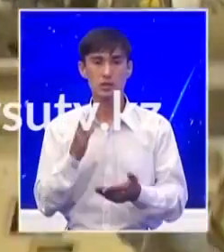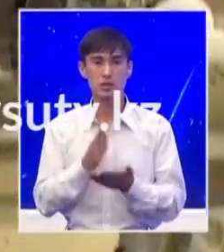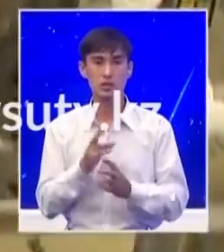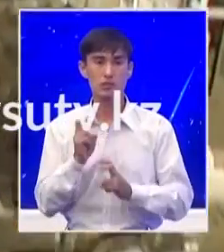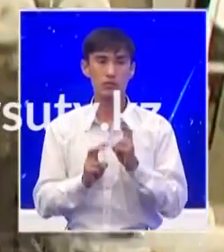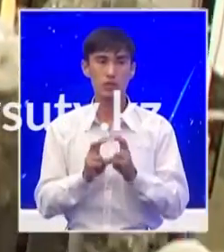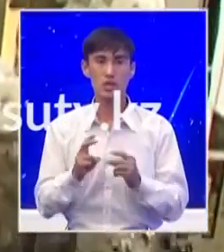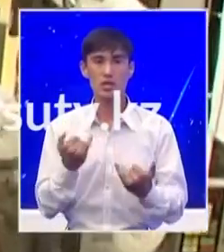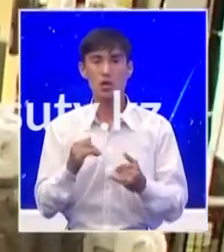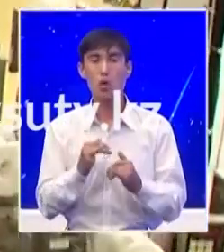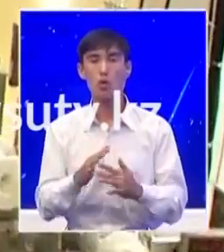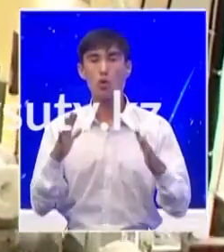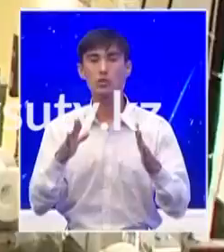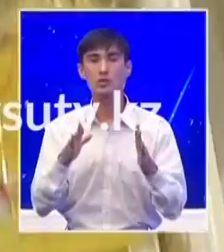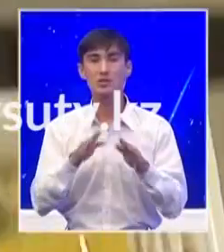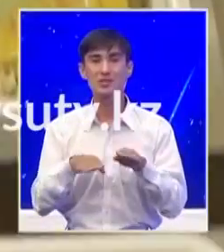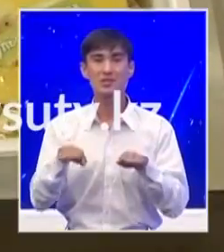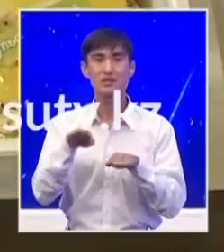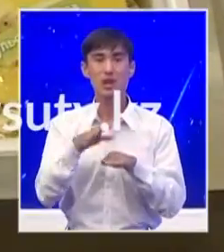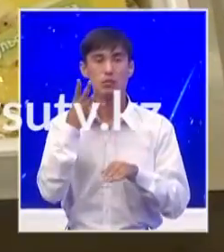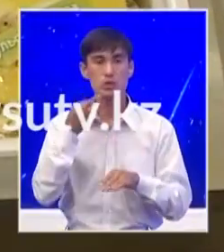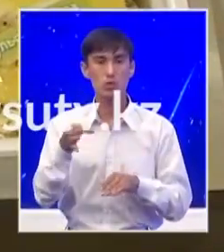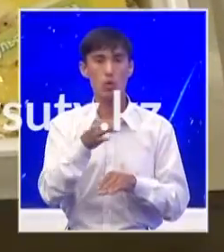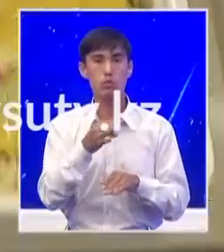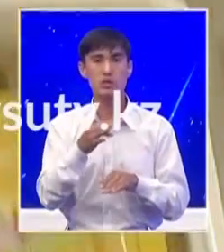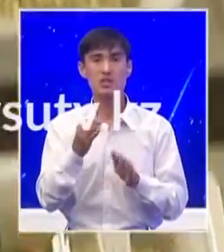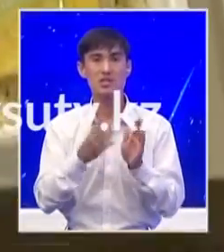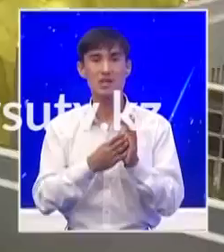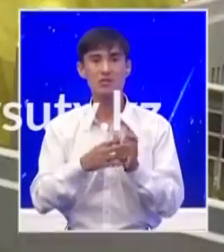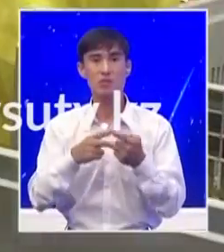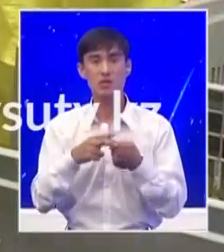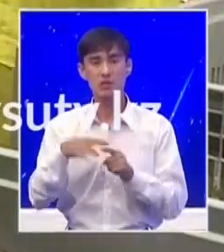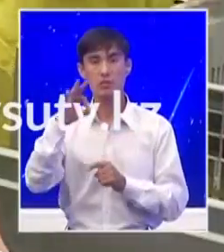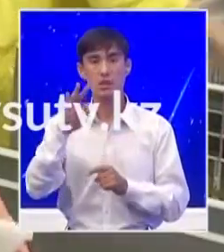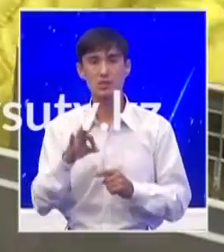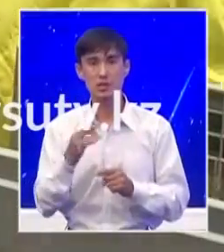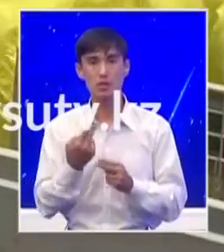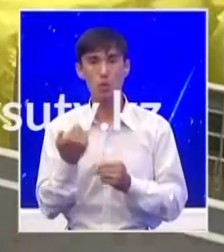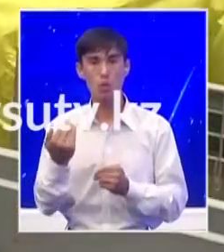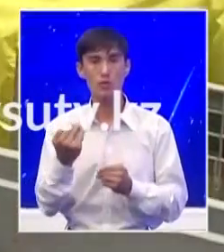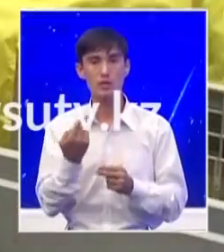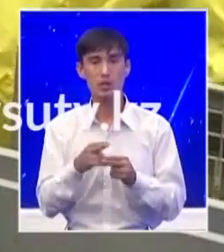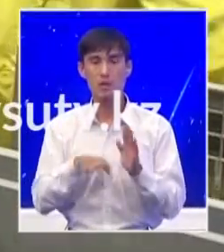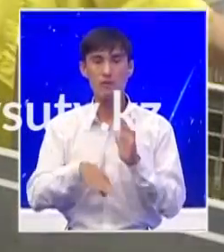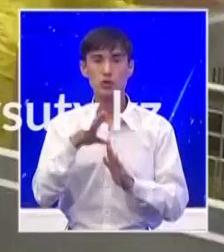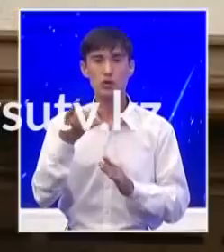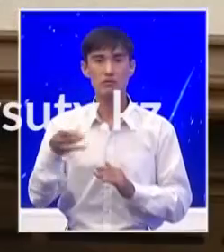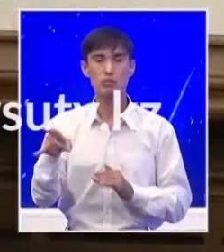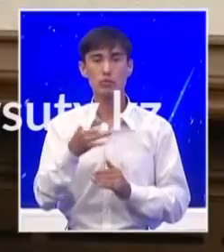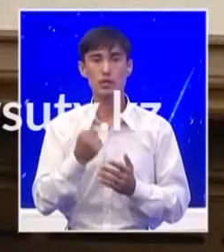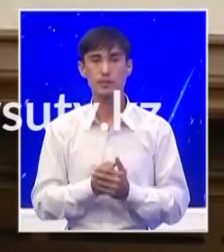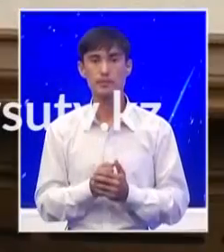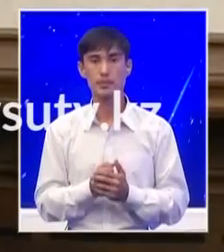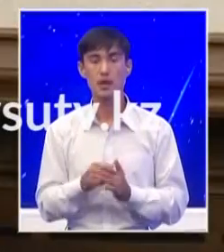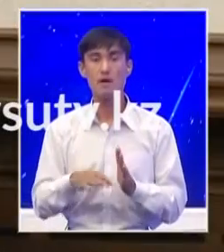индикатор экономического роста Алматинской области составил почти 9,5%. И он самый высокий в республике.